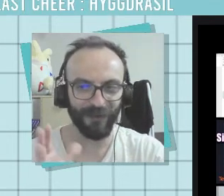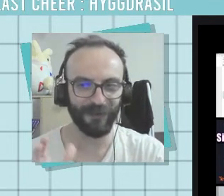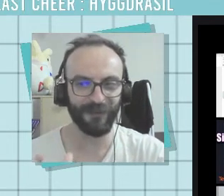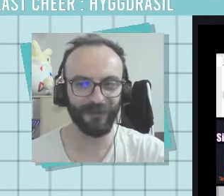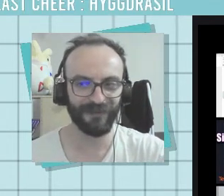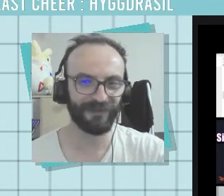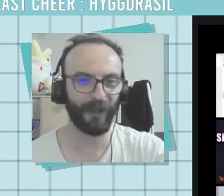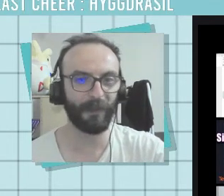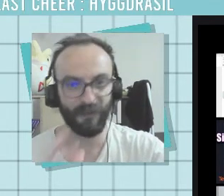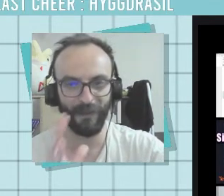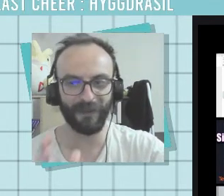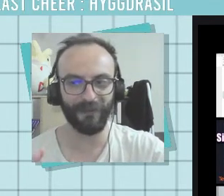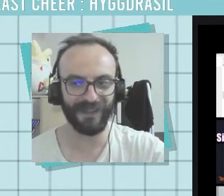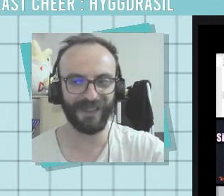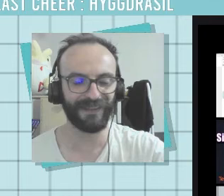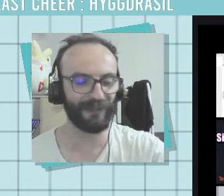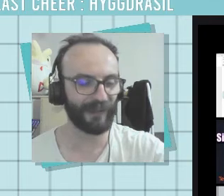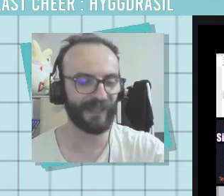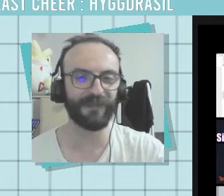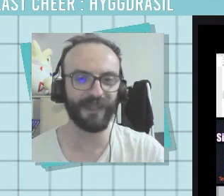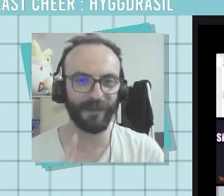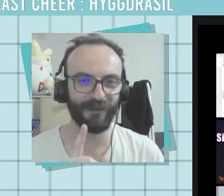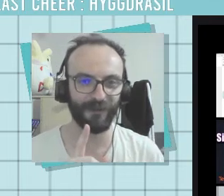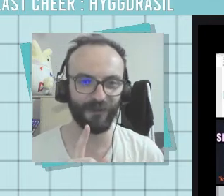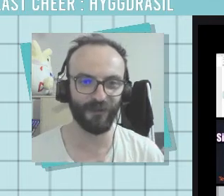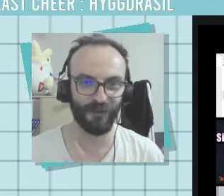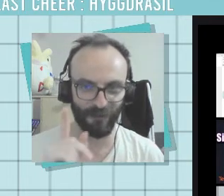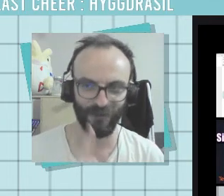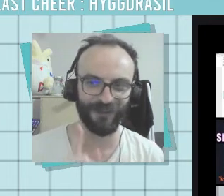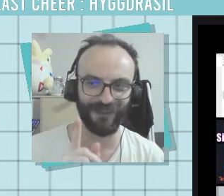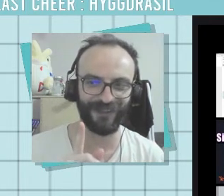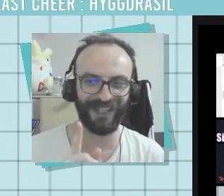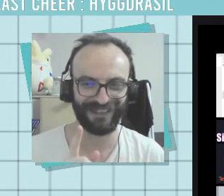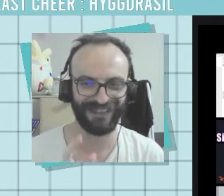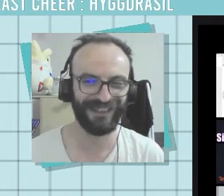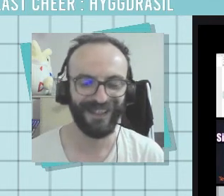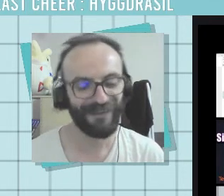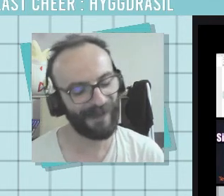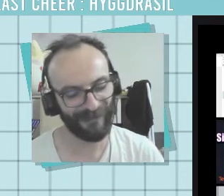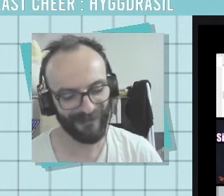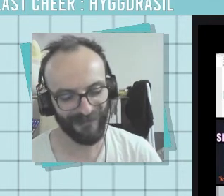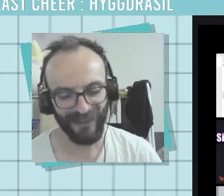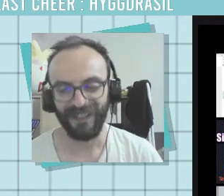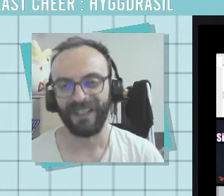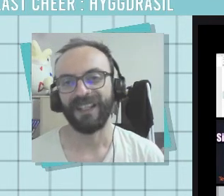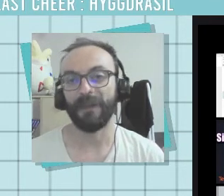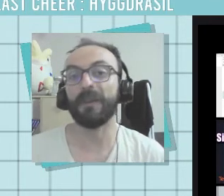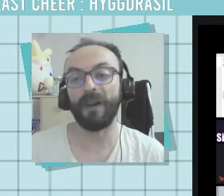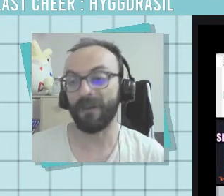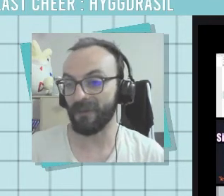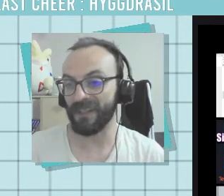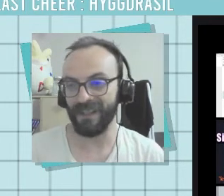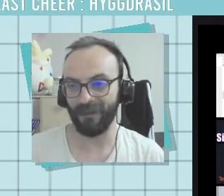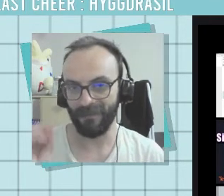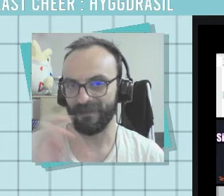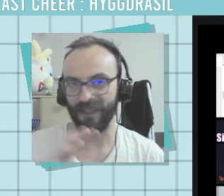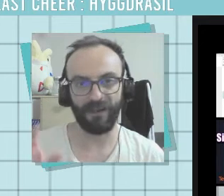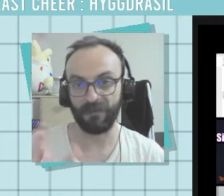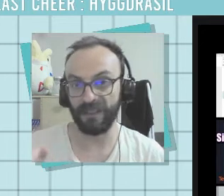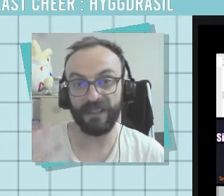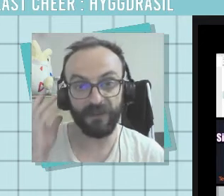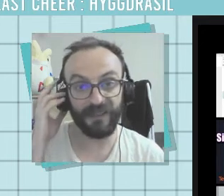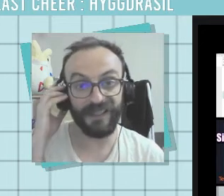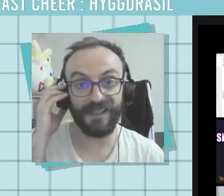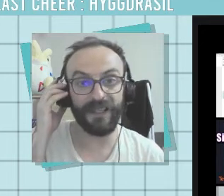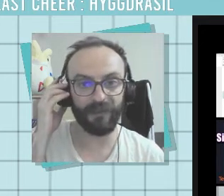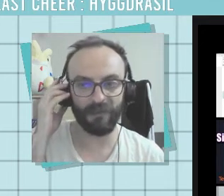vaguement connus. Bon, après, je suis pas trop versé là-dedans. Donc, est-ce que c'est parce que je suis plus jeune que toi? Pardon. Mais oui, voilà, en gros, c'est ça, voilà.